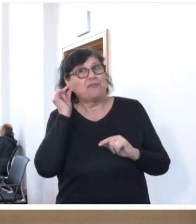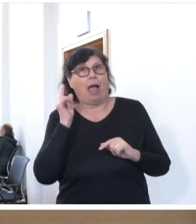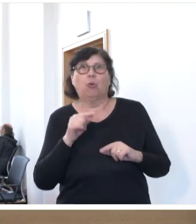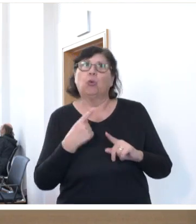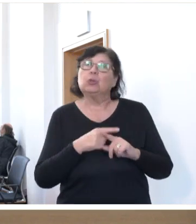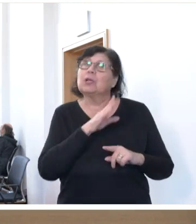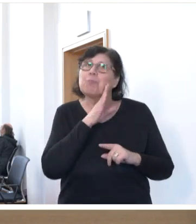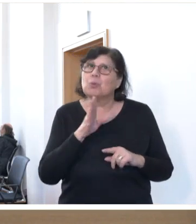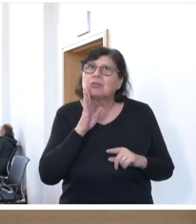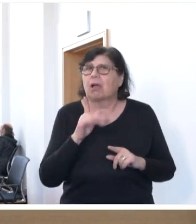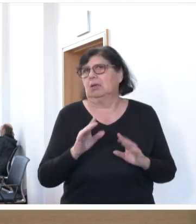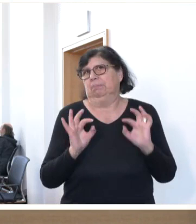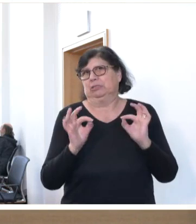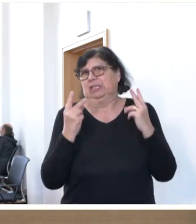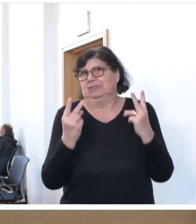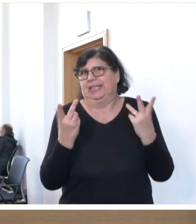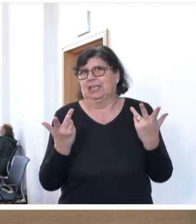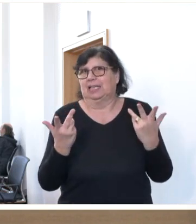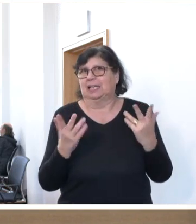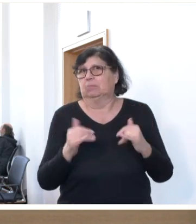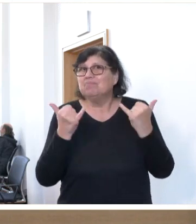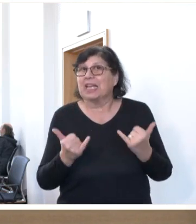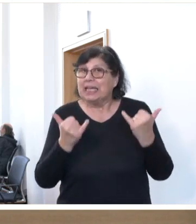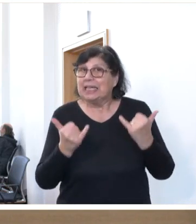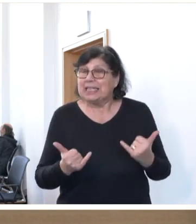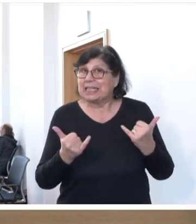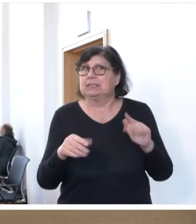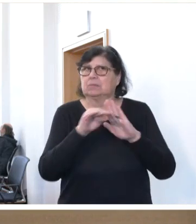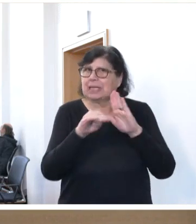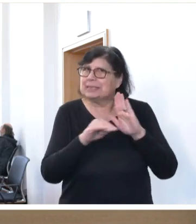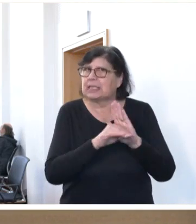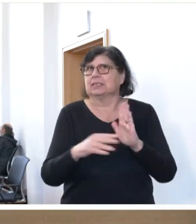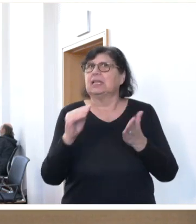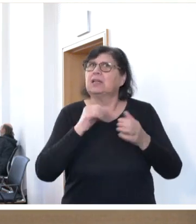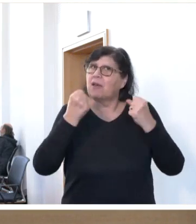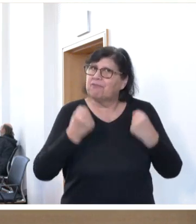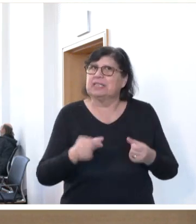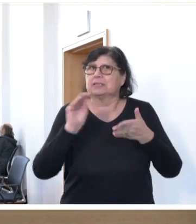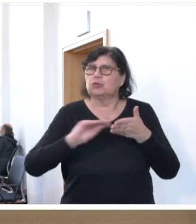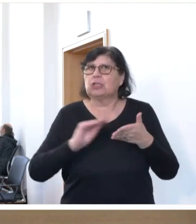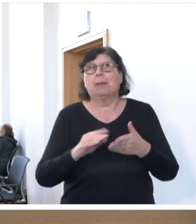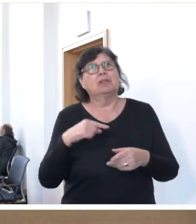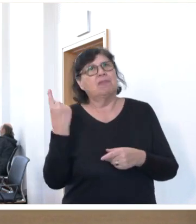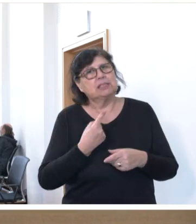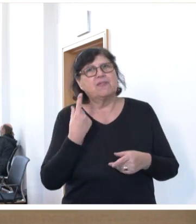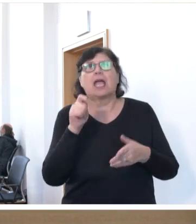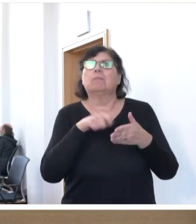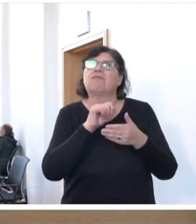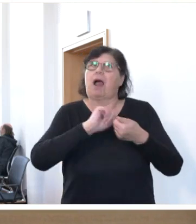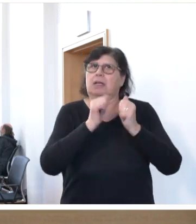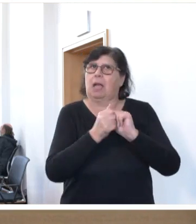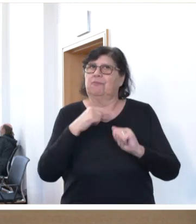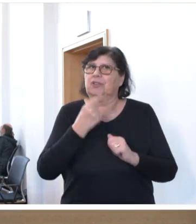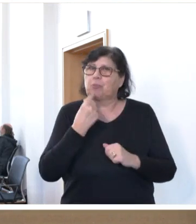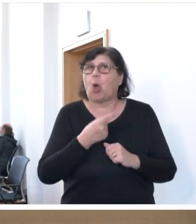ein besonderes Anliegen. Nun wird gesetzlich verankert, was wir im Wahlkampf versprochen haben. Ab